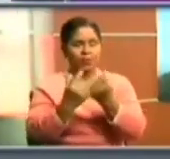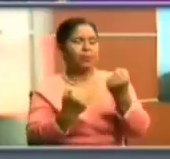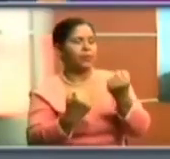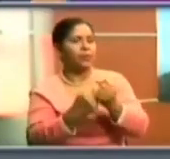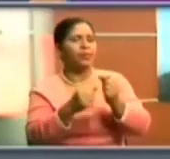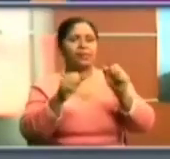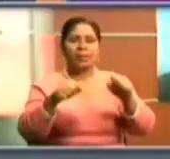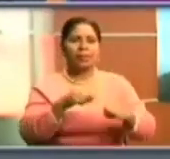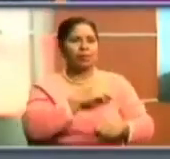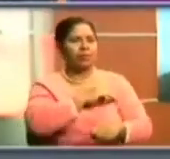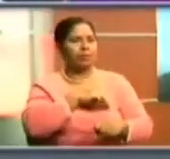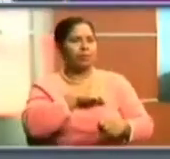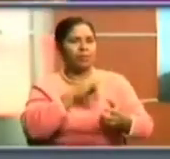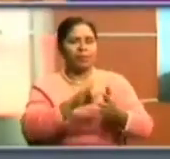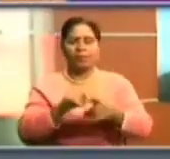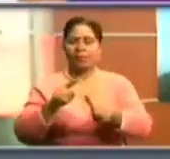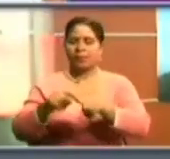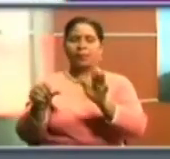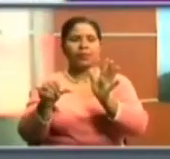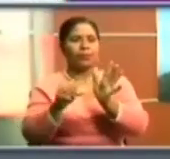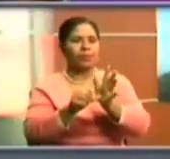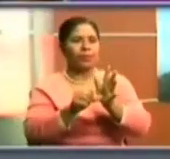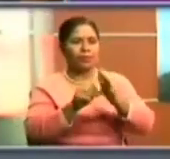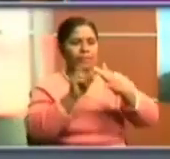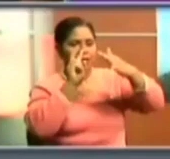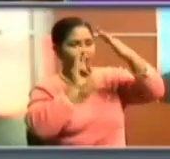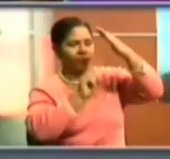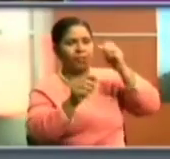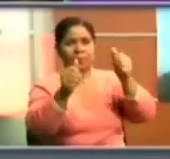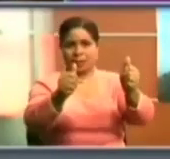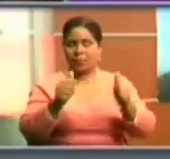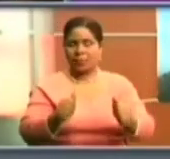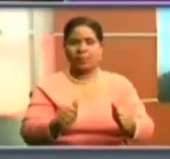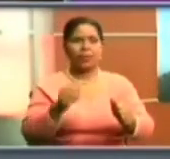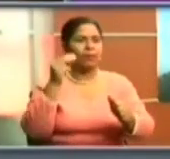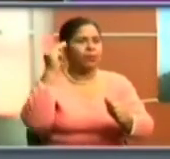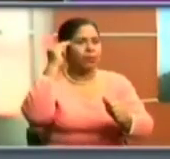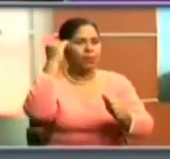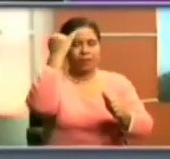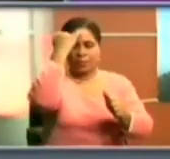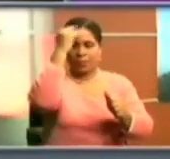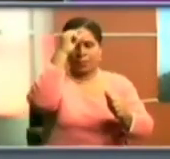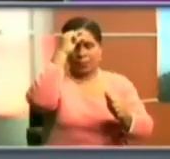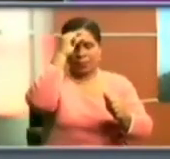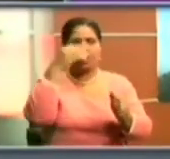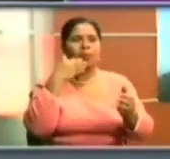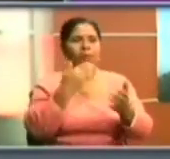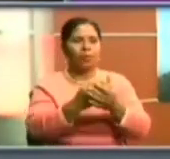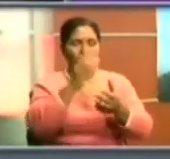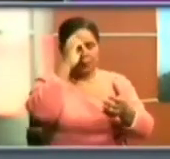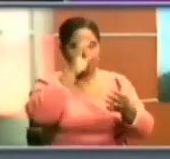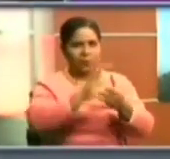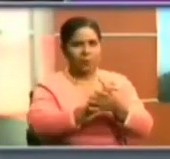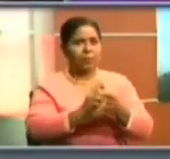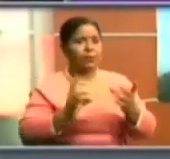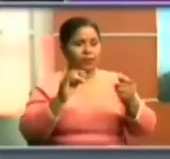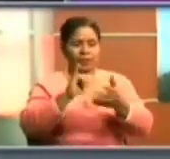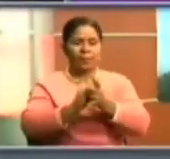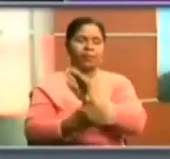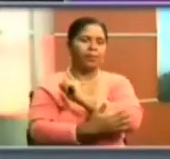capacité mairie, c'est quelques points forts dans vision administration Moïse Lafontaine qui croit dans production richesse